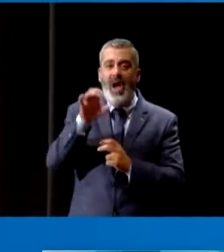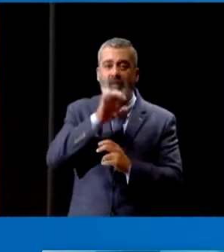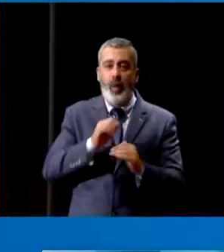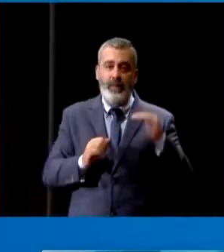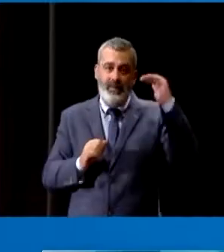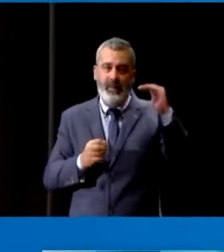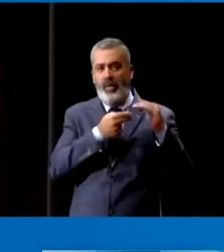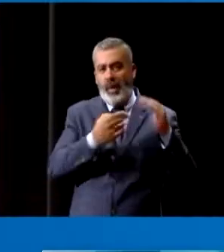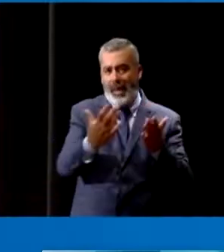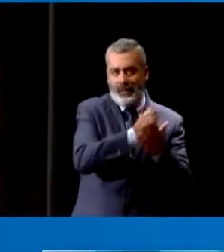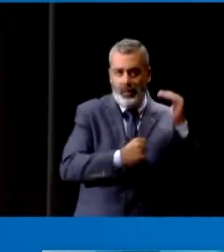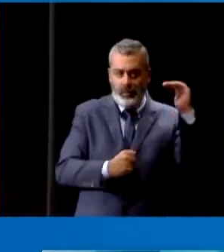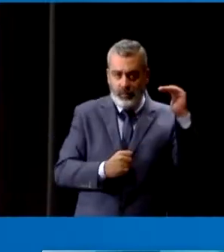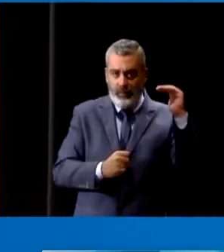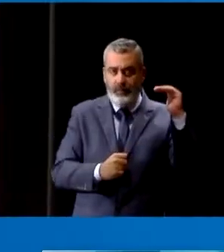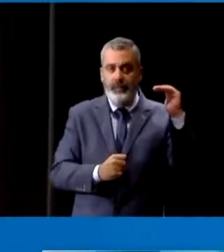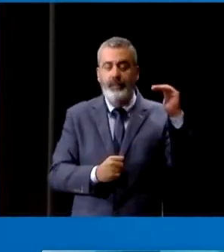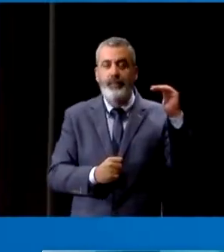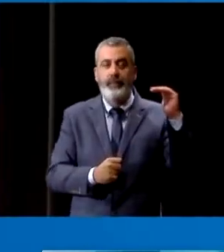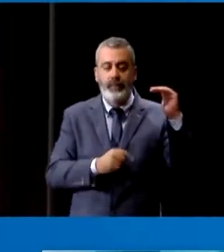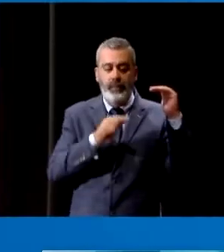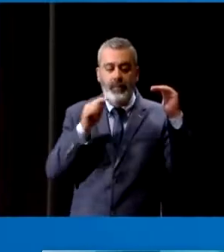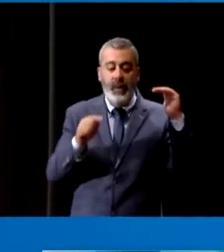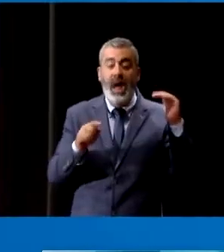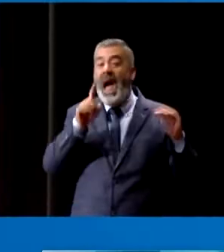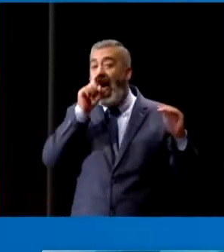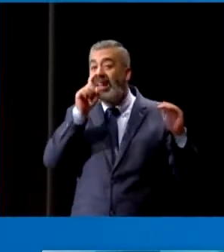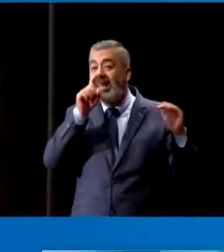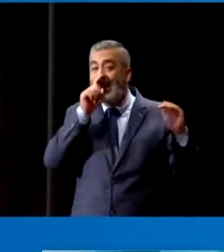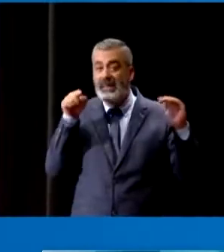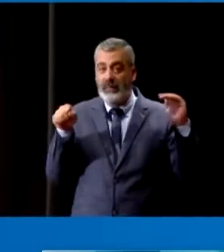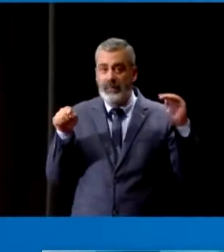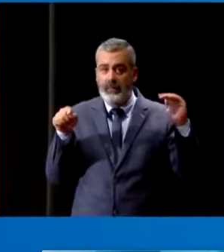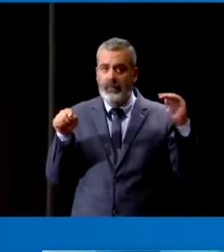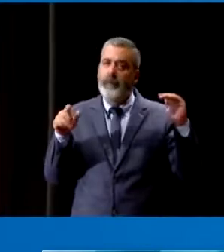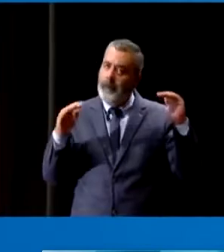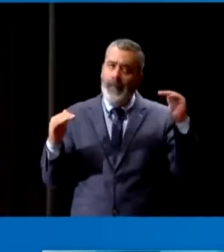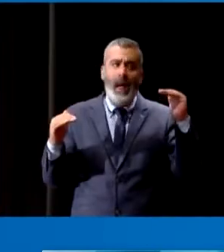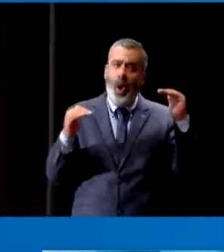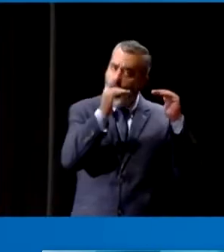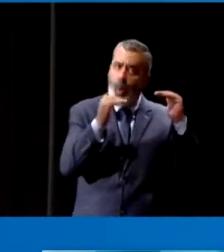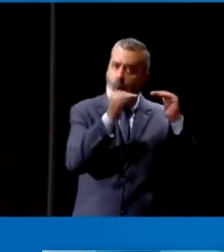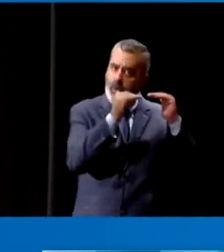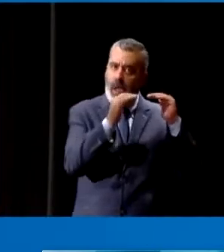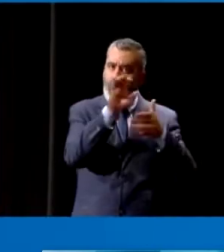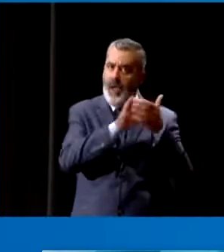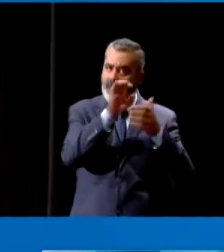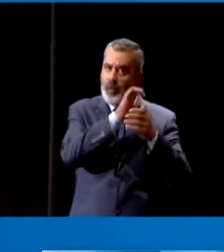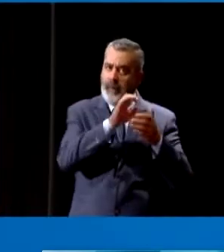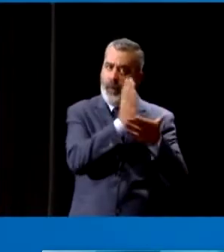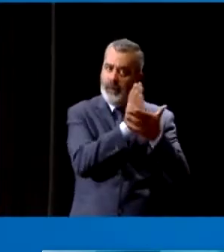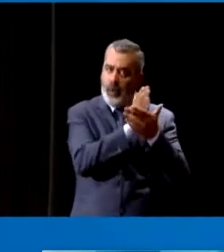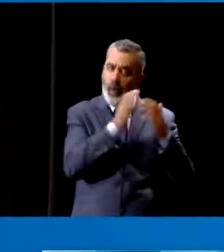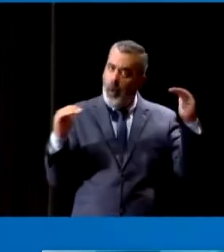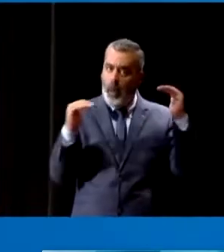εισοδήματα, πού βρίσκεται η Αττική ως περιφέρεια, πολύ κοντά στον ευρωπαϊκό μέσο όρο. Η Αττική όντως έχει συγκλίνει σε εισοδήματα με την